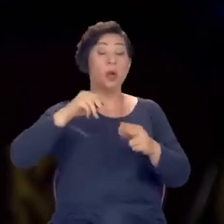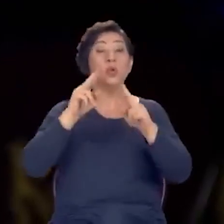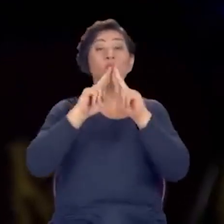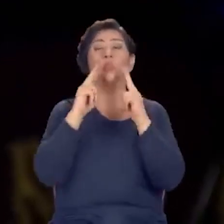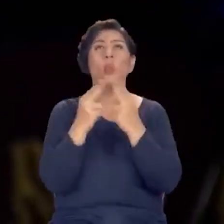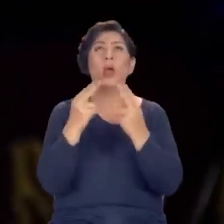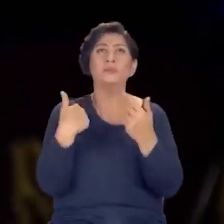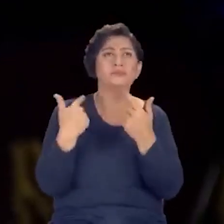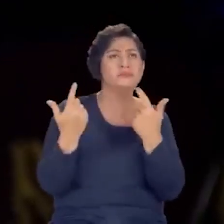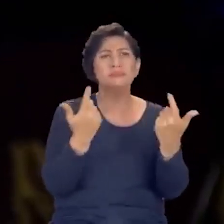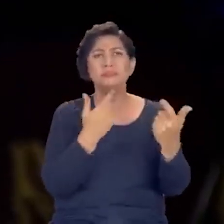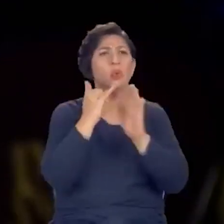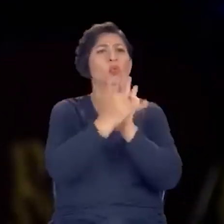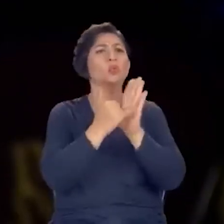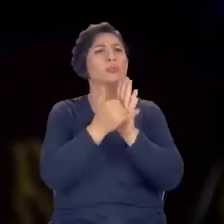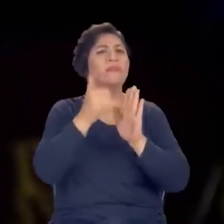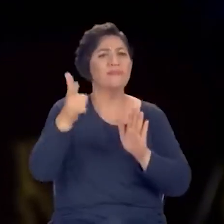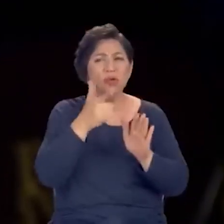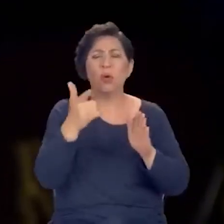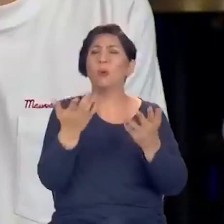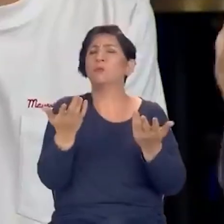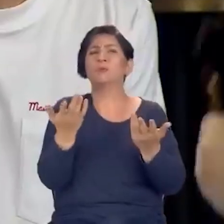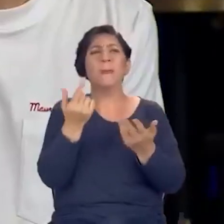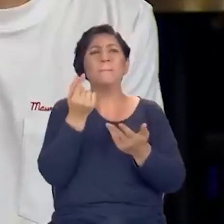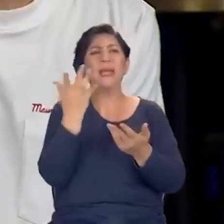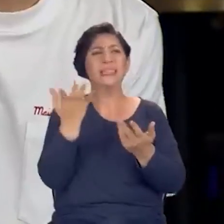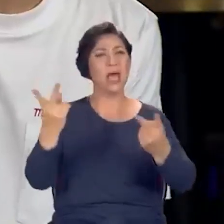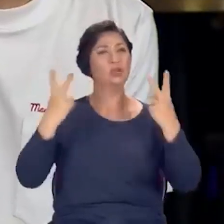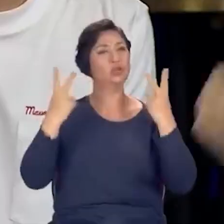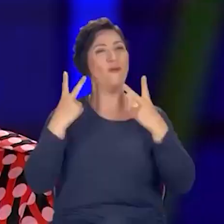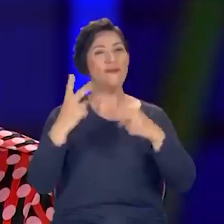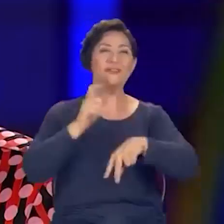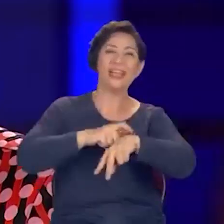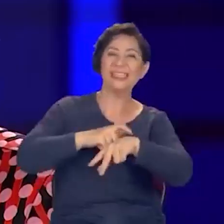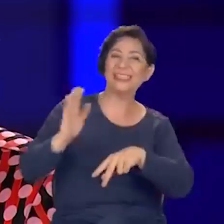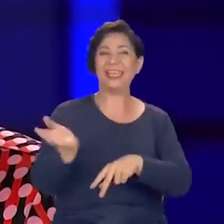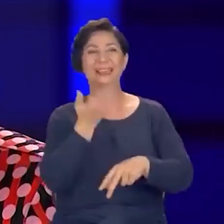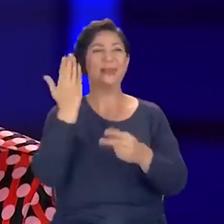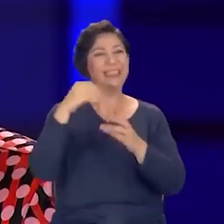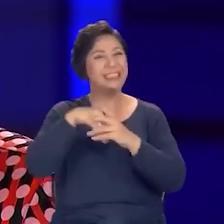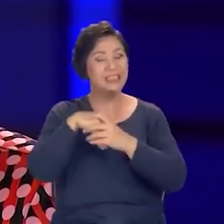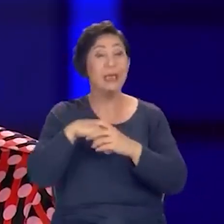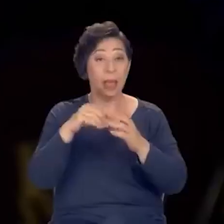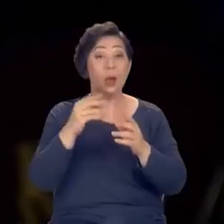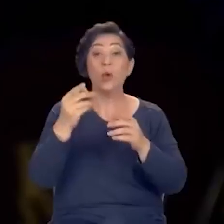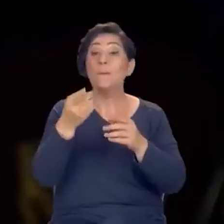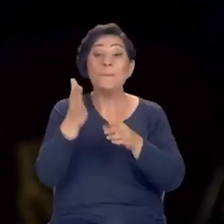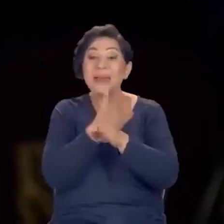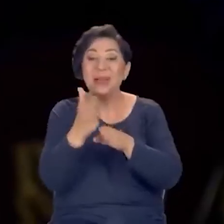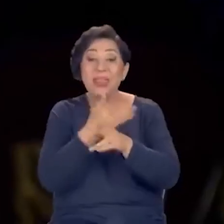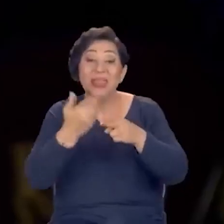Dünyada baktığım bu YouTube videolarında veya işte vesairelerde birazcık daha şov amaçlı, vakit geçirme amaçlı ürünlerin